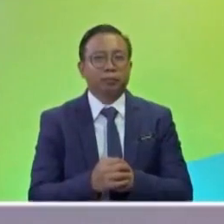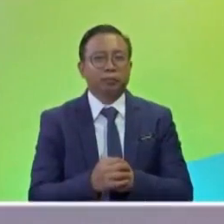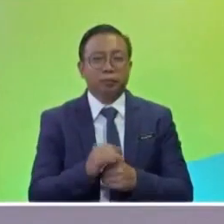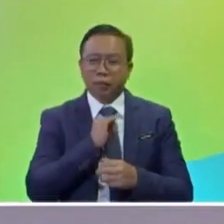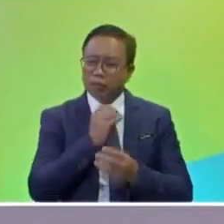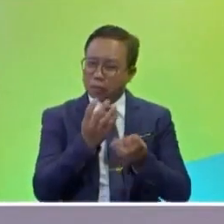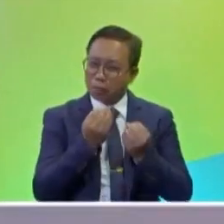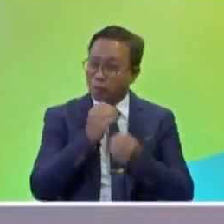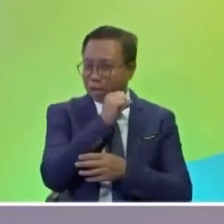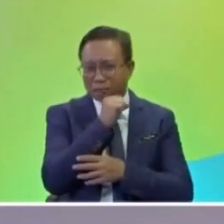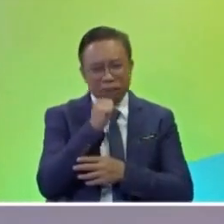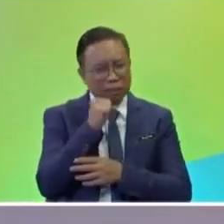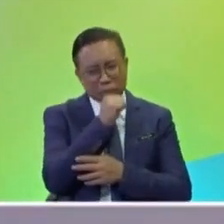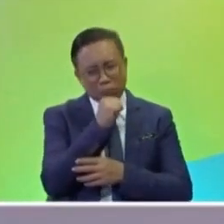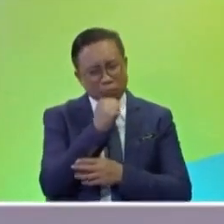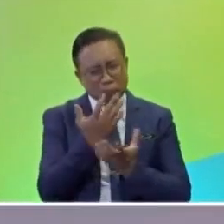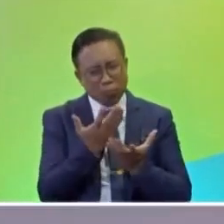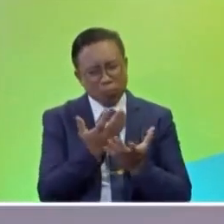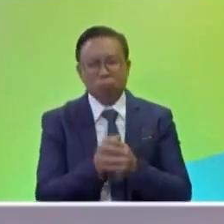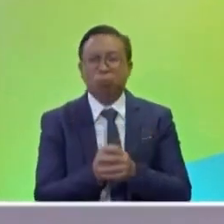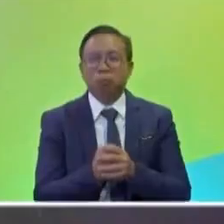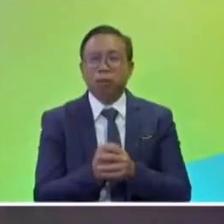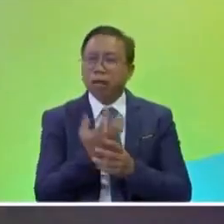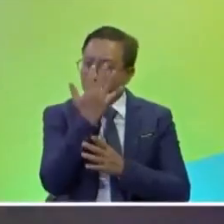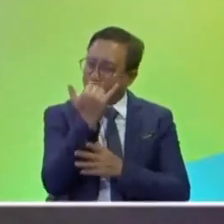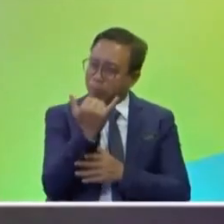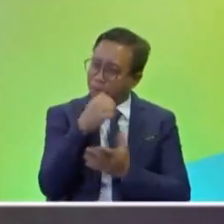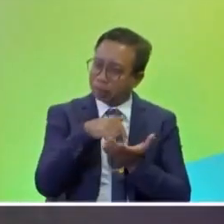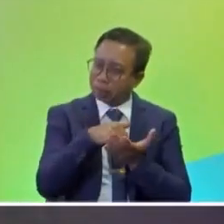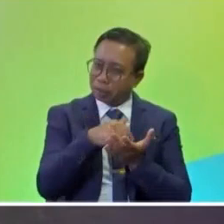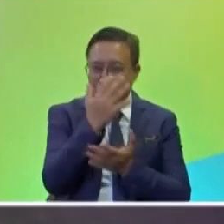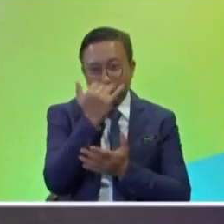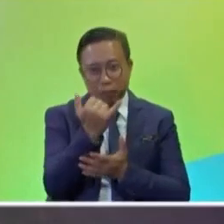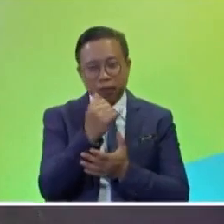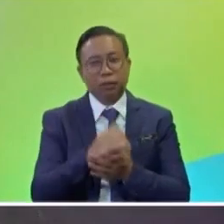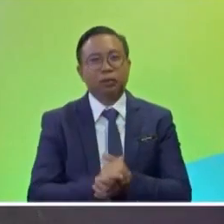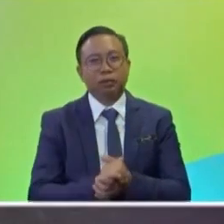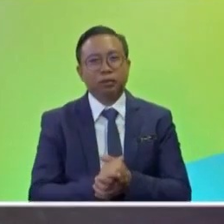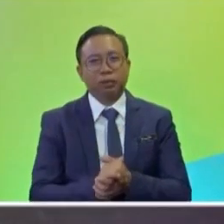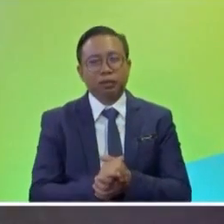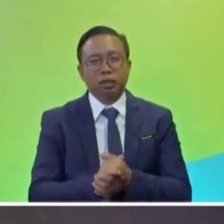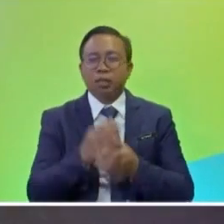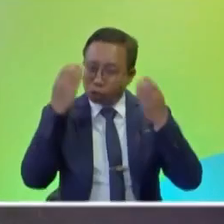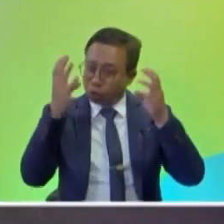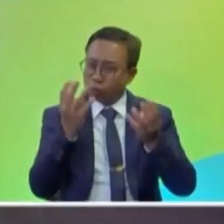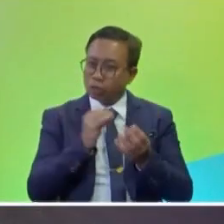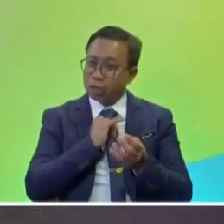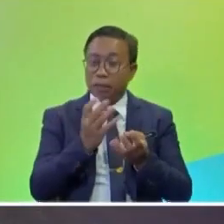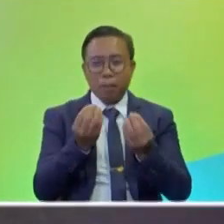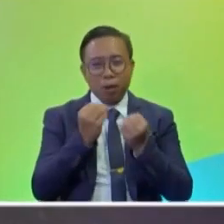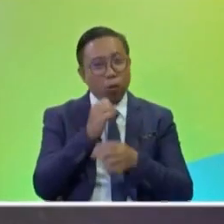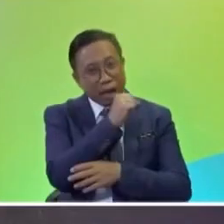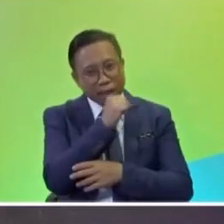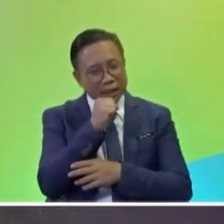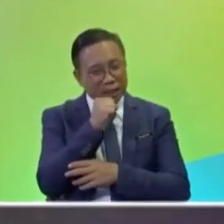Saya nak ice cream. Kenapa nih? Kenapa nih, Cikgu, Din? saya nak ice cream.